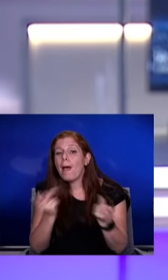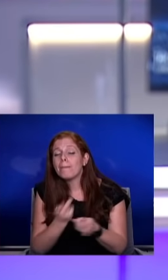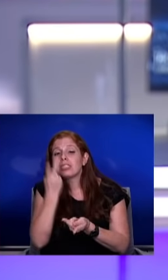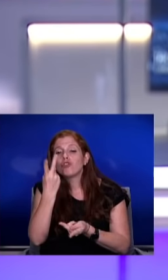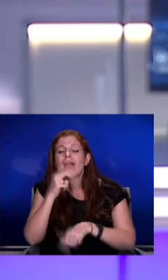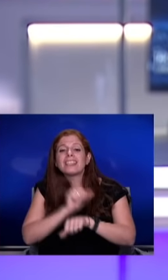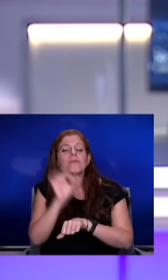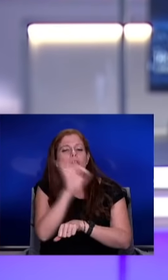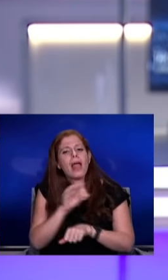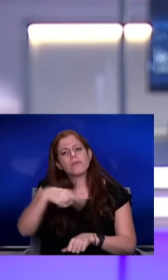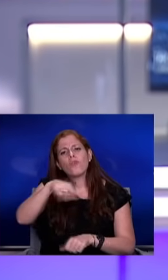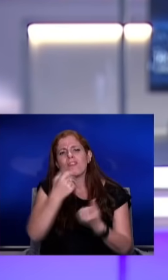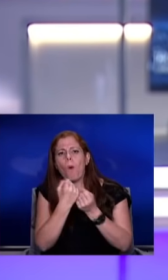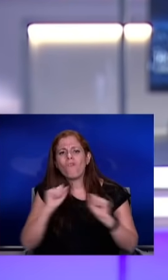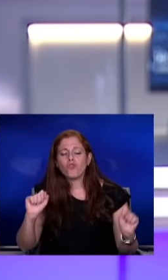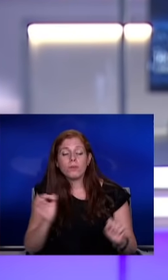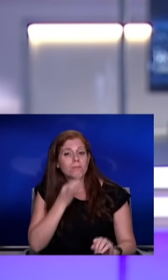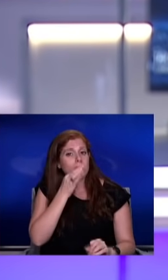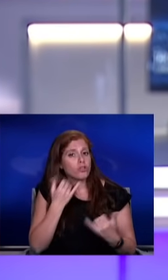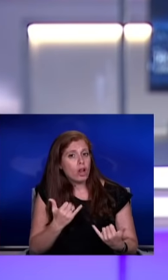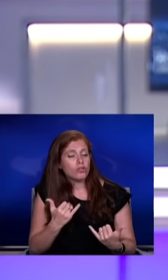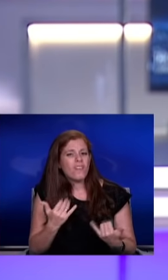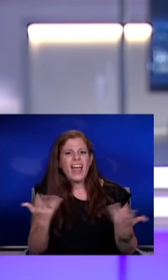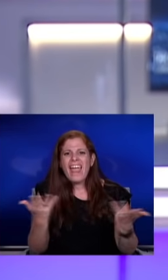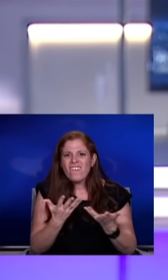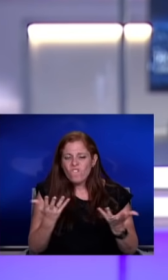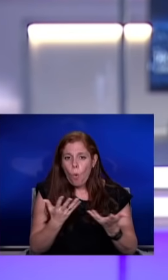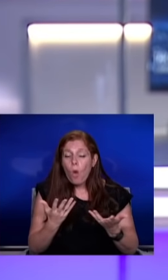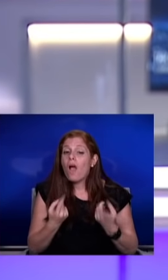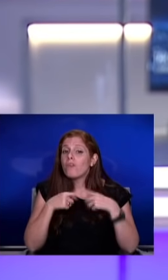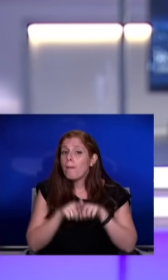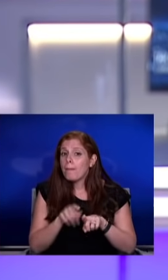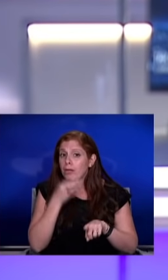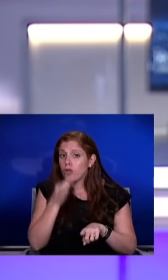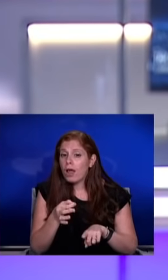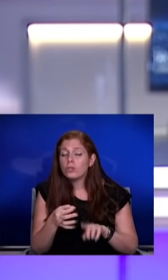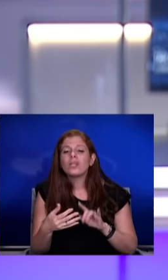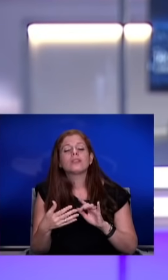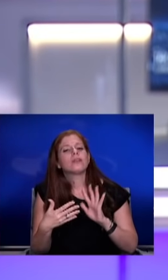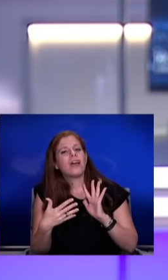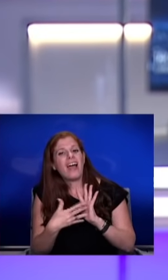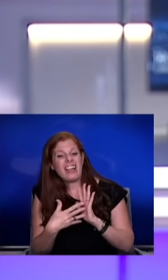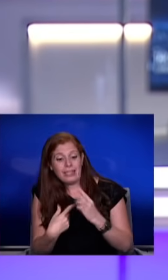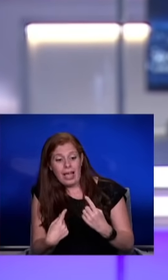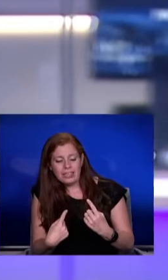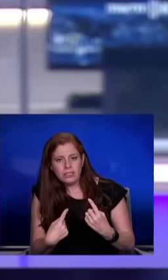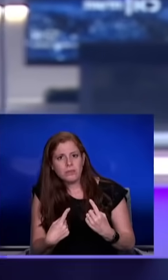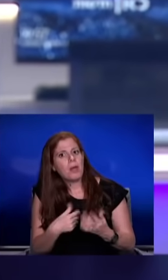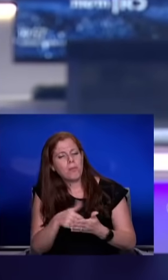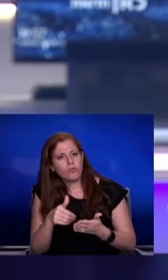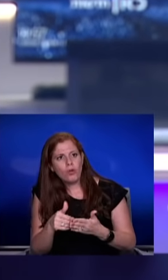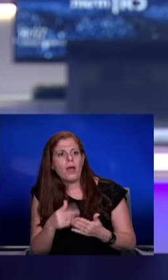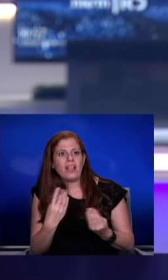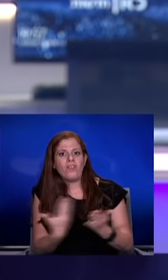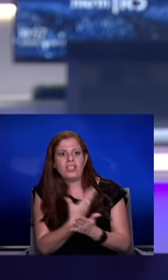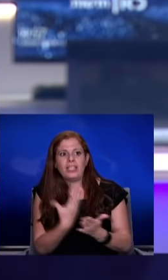חופשי. השאלה הגדולה הערב היא עדיין איפה, אבל במקביל לשאלה הזאת, חקירת הבריחה עצמה בעיצומה. מיד נתעדכן